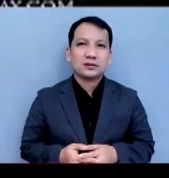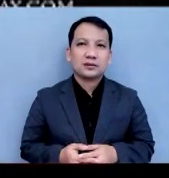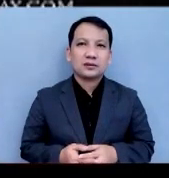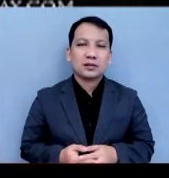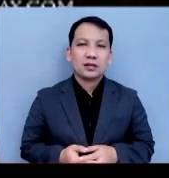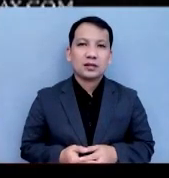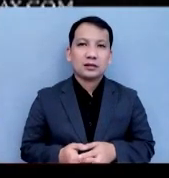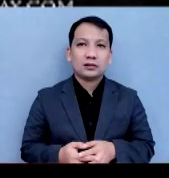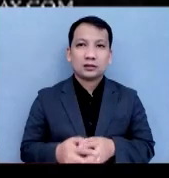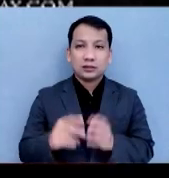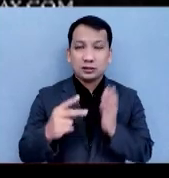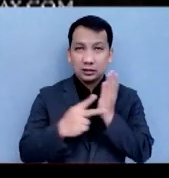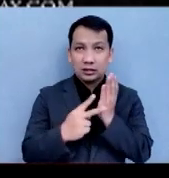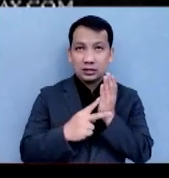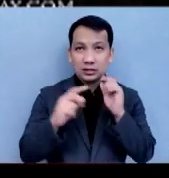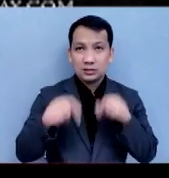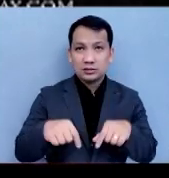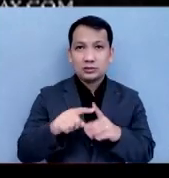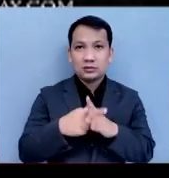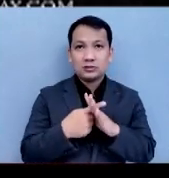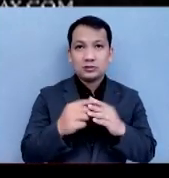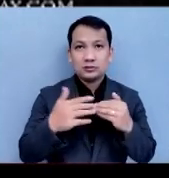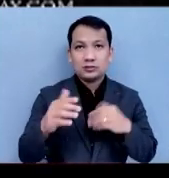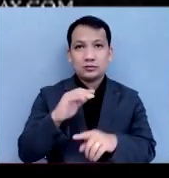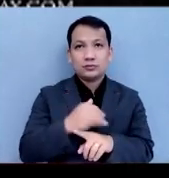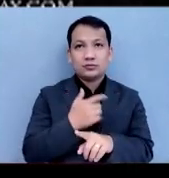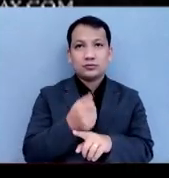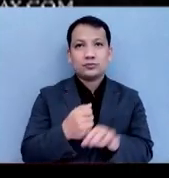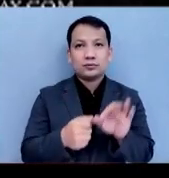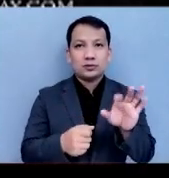Available on concert tickets starting June